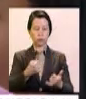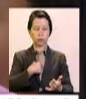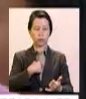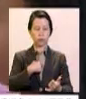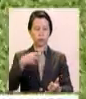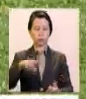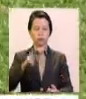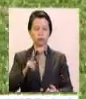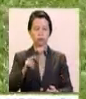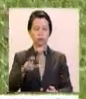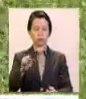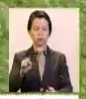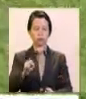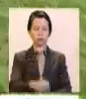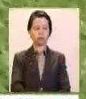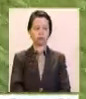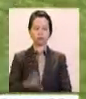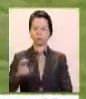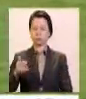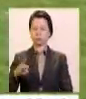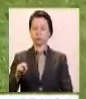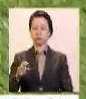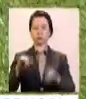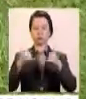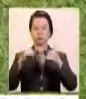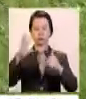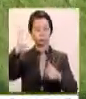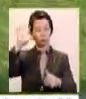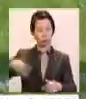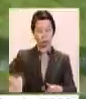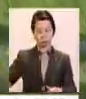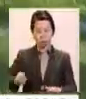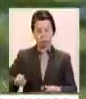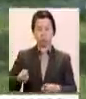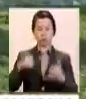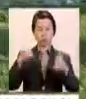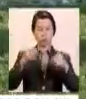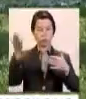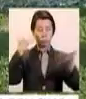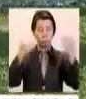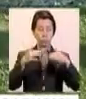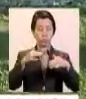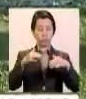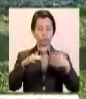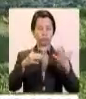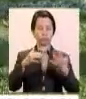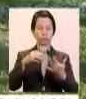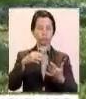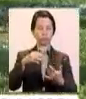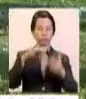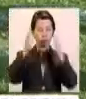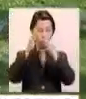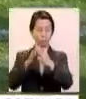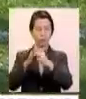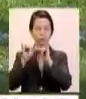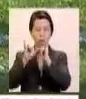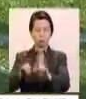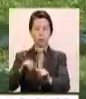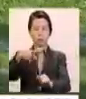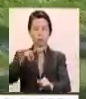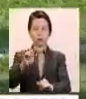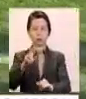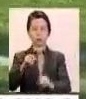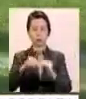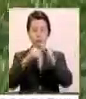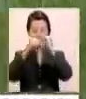PKNS. Chan Watanaka, pemain sensasi Kemboja pernah beraksi dengan skuad Tok Gajah sebelum ini berharap untuk mengekalkan kedudukan PKNS di